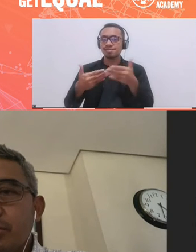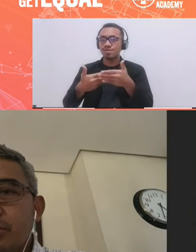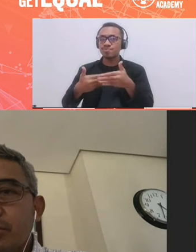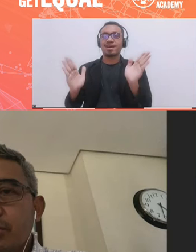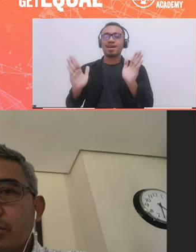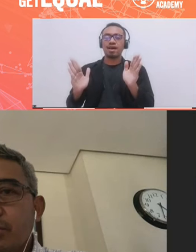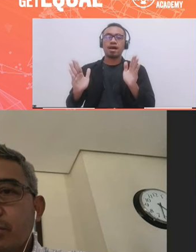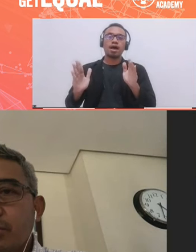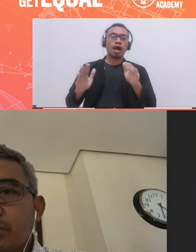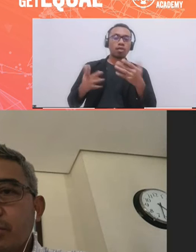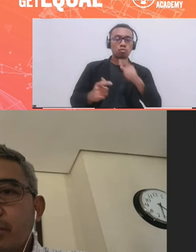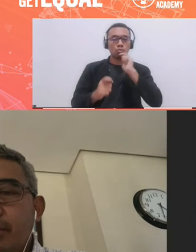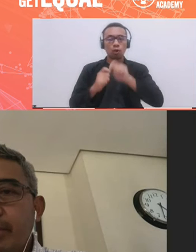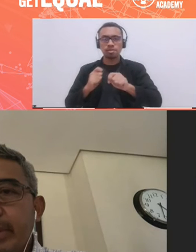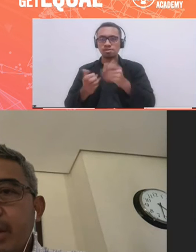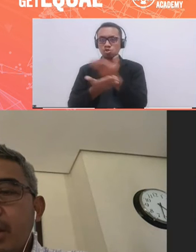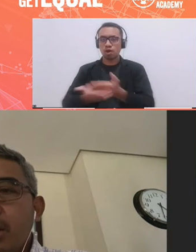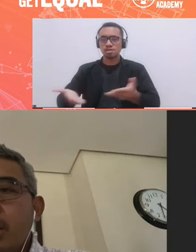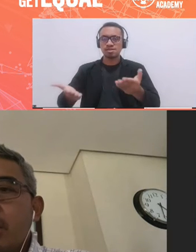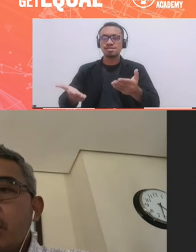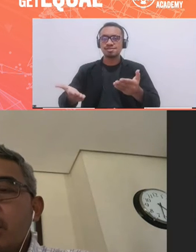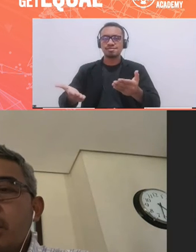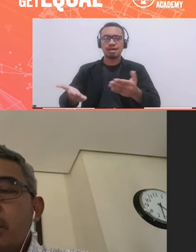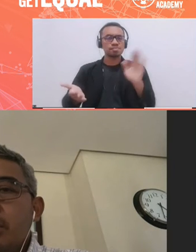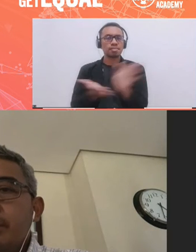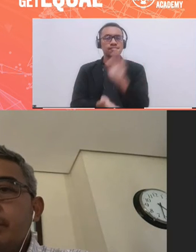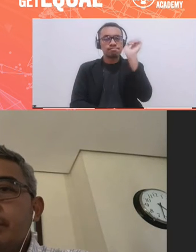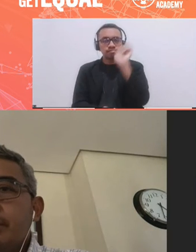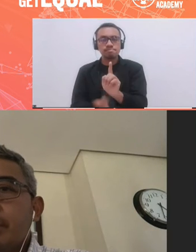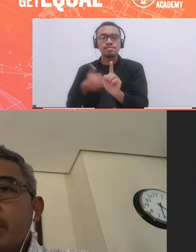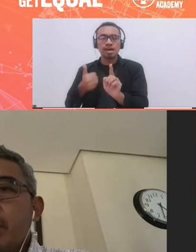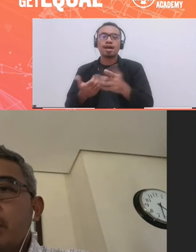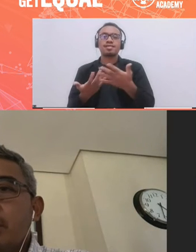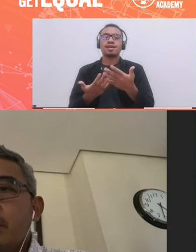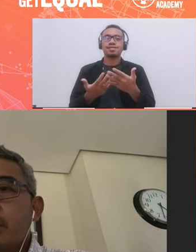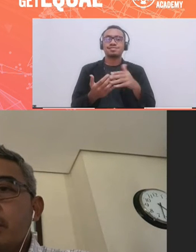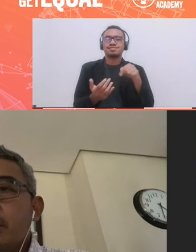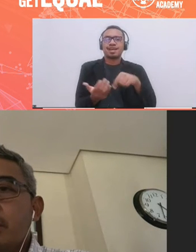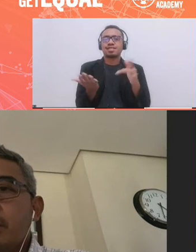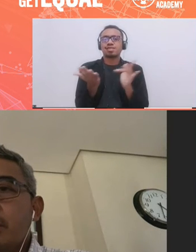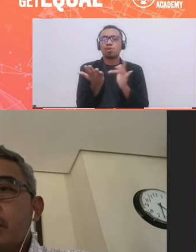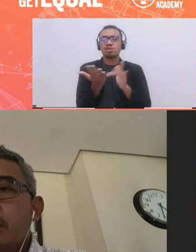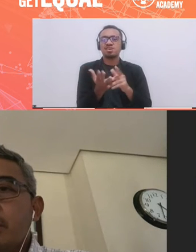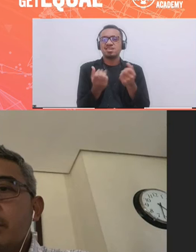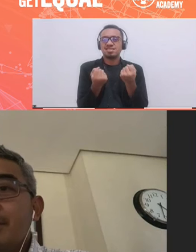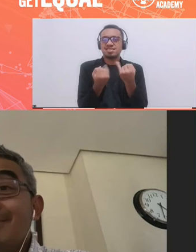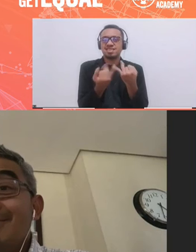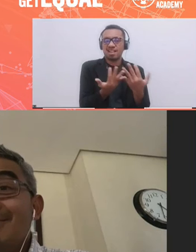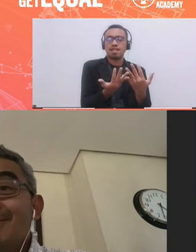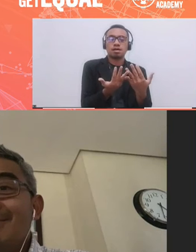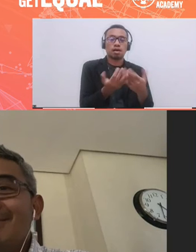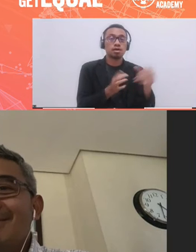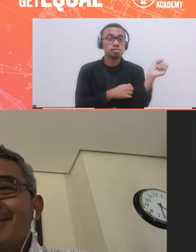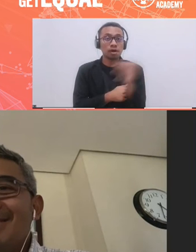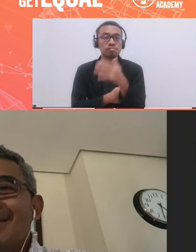enabling environment itu mungkin dong di masa sekarang, terutama di teknologi industri saat ini, di teknologi digital serba cepat,